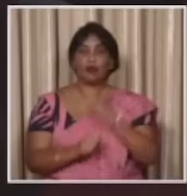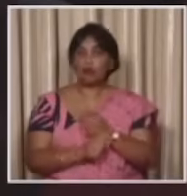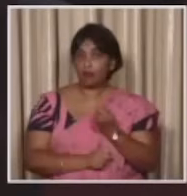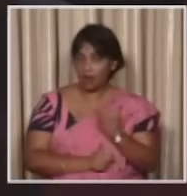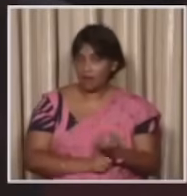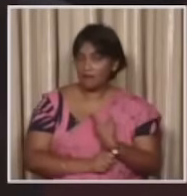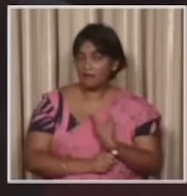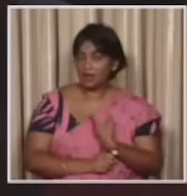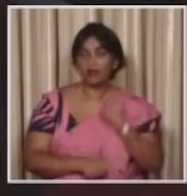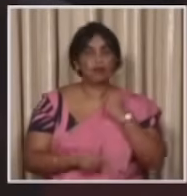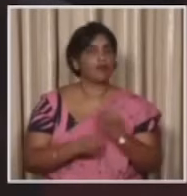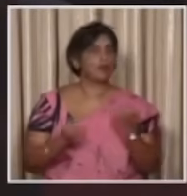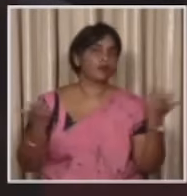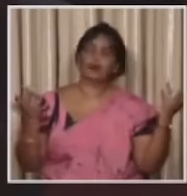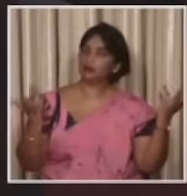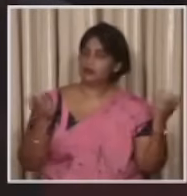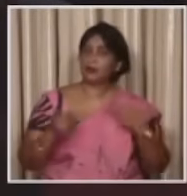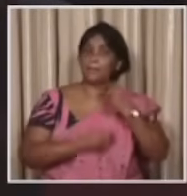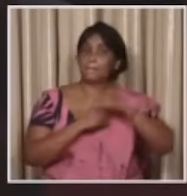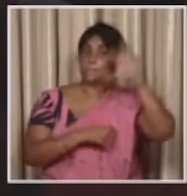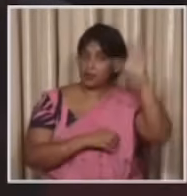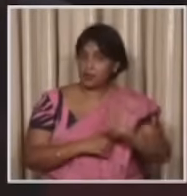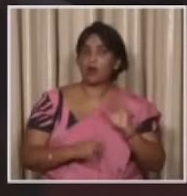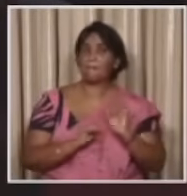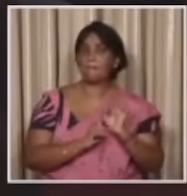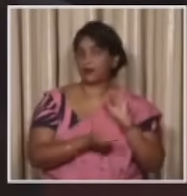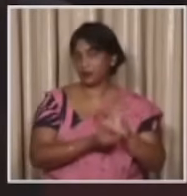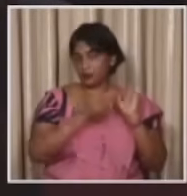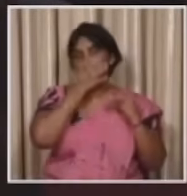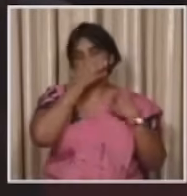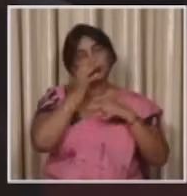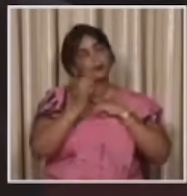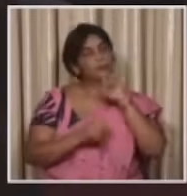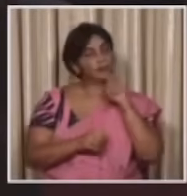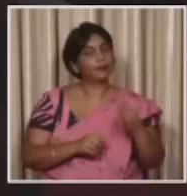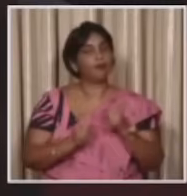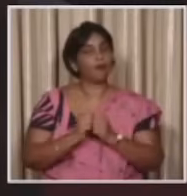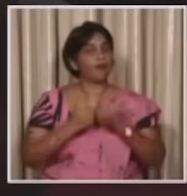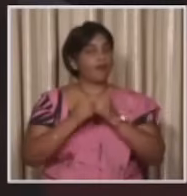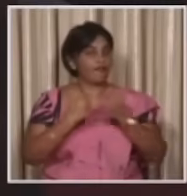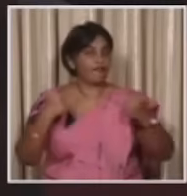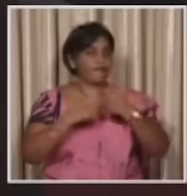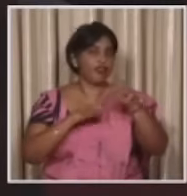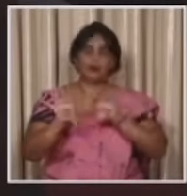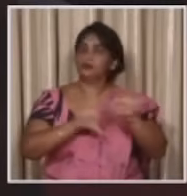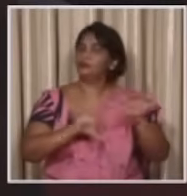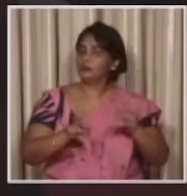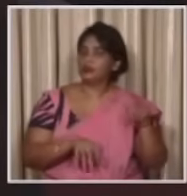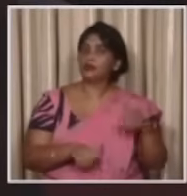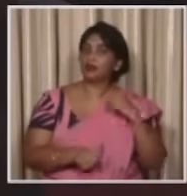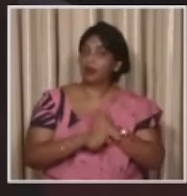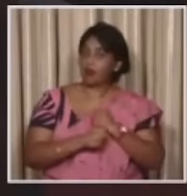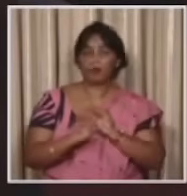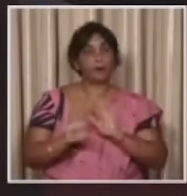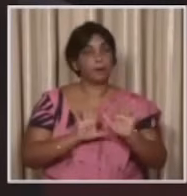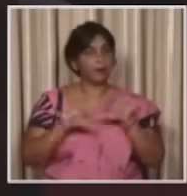තියනවාද? ආණ්ඩුවට මුදල් නැහැ. ආයෝජනය ගන්න ඕන පෞද්ගලික අංශෙන්. ඒක තමයි අපි කිව්වේ ඒක වෙන වෙනම සමාගම් බවට පත් කළා ආණ්ඩුව